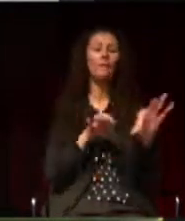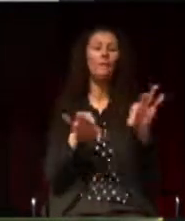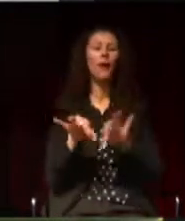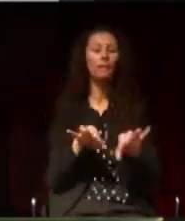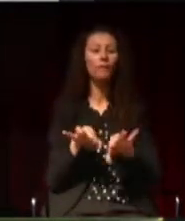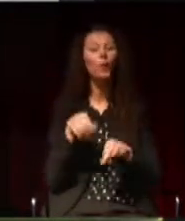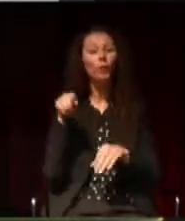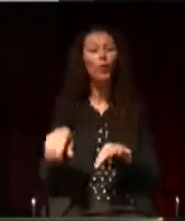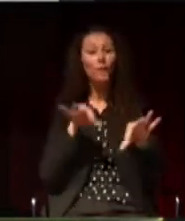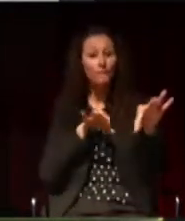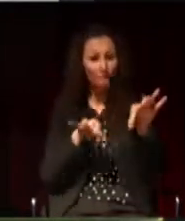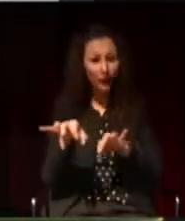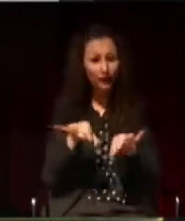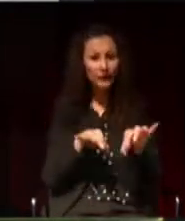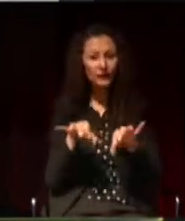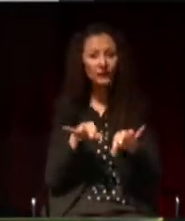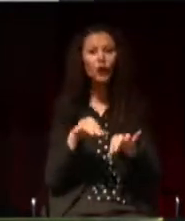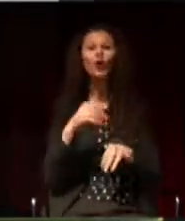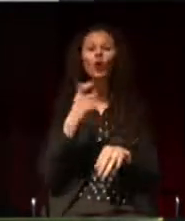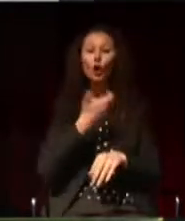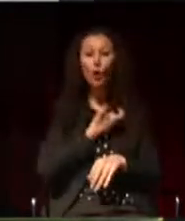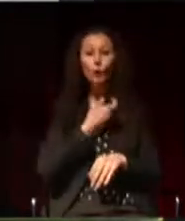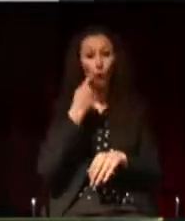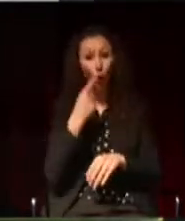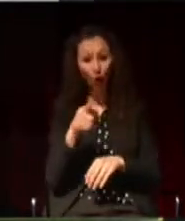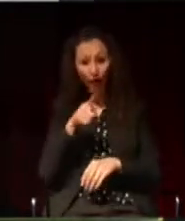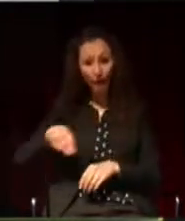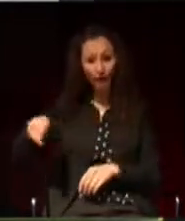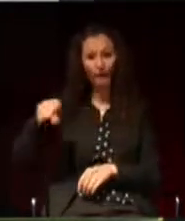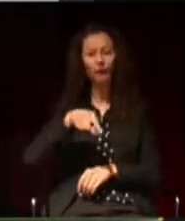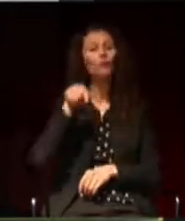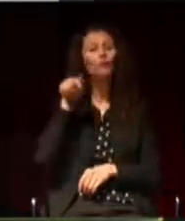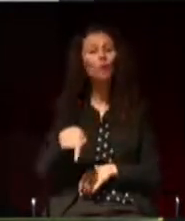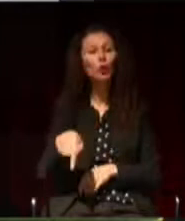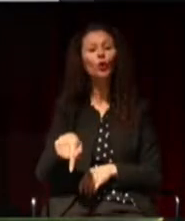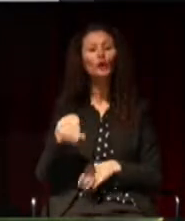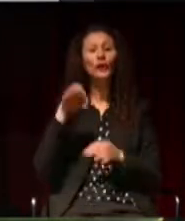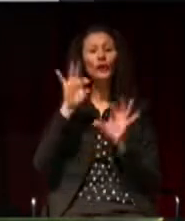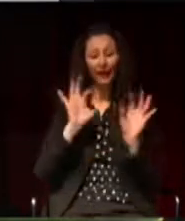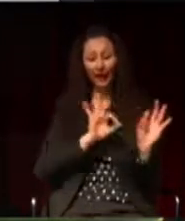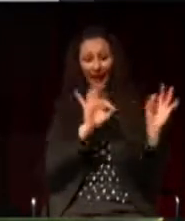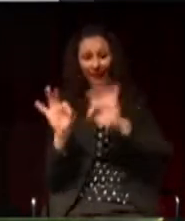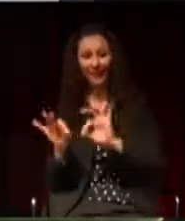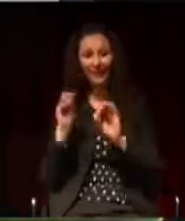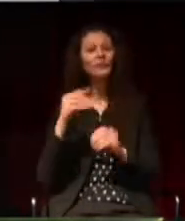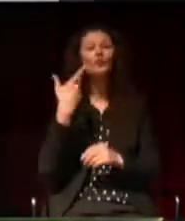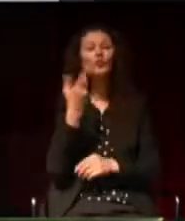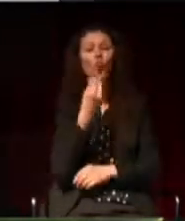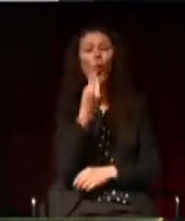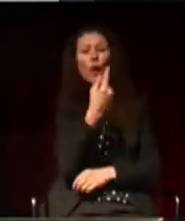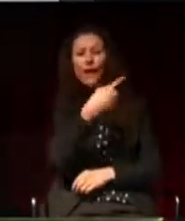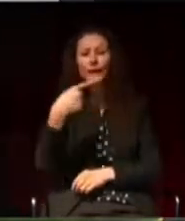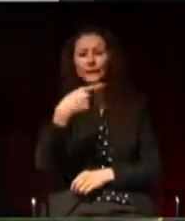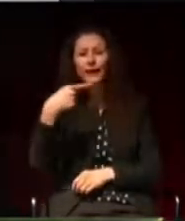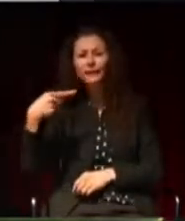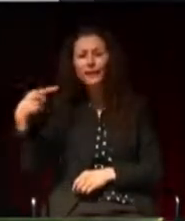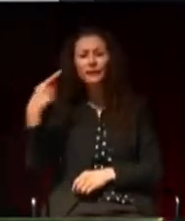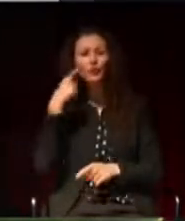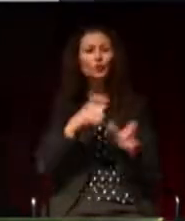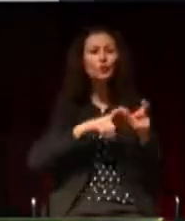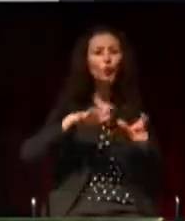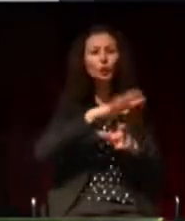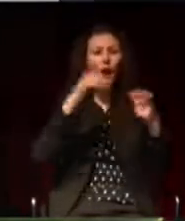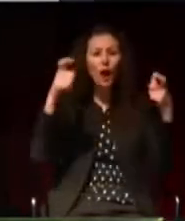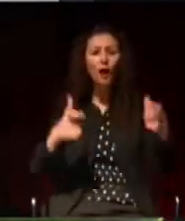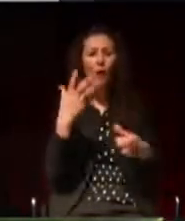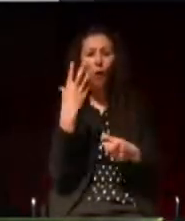plan. Bu planın hükümlerine göre, bunun bugünkü durumuna göre bu kadar eksik sosyal donatı alanı